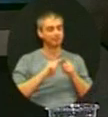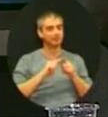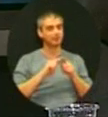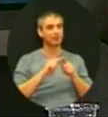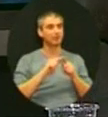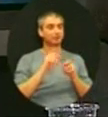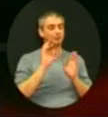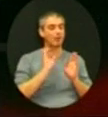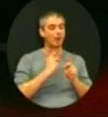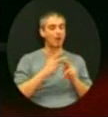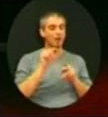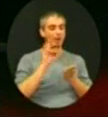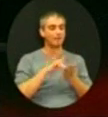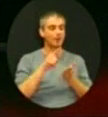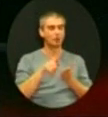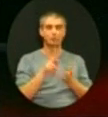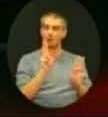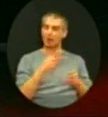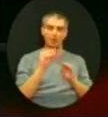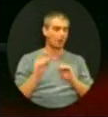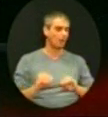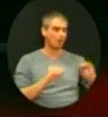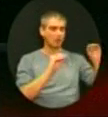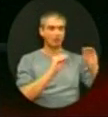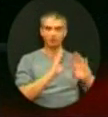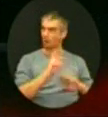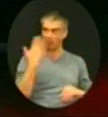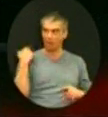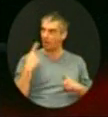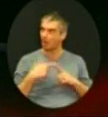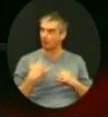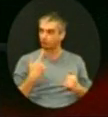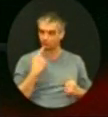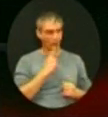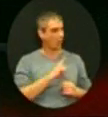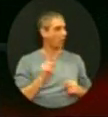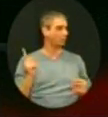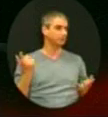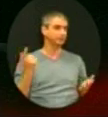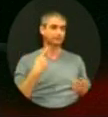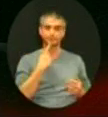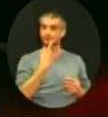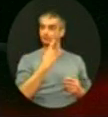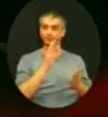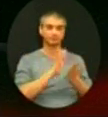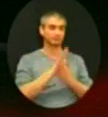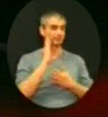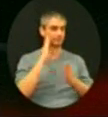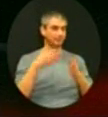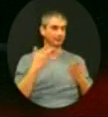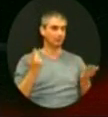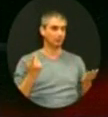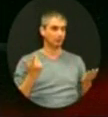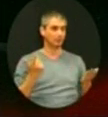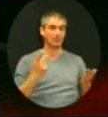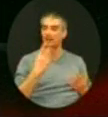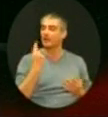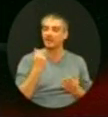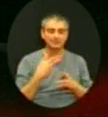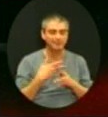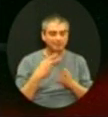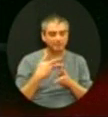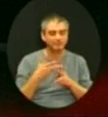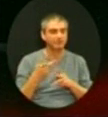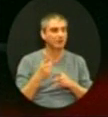צבוע למקום מסוים, והוא לא יכול ללכת לשום מקום אחר. מה זאת אומרת, זה לא היה עד עכשיו כשאמרו 118 מיטות. התשובה היא לא. אין כסף צבוע.